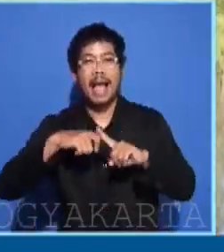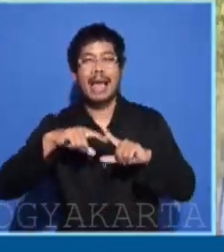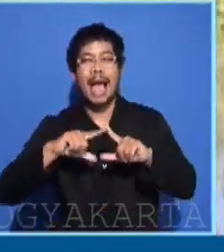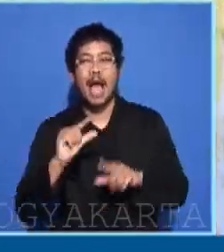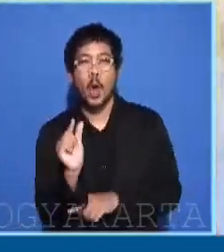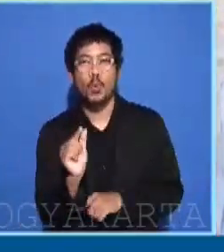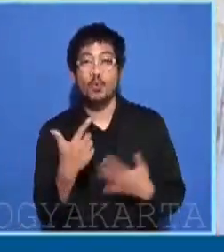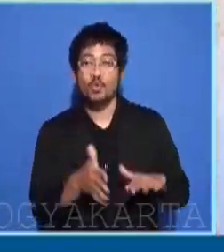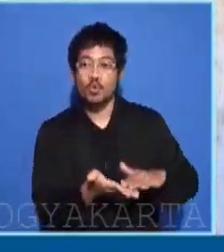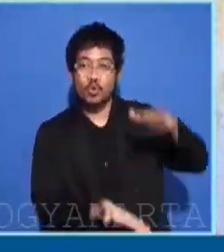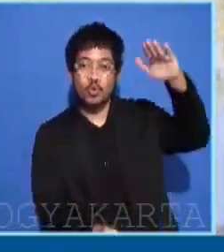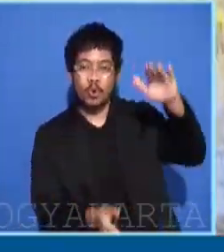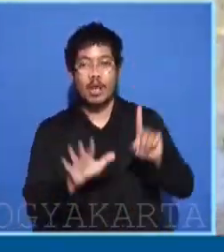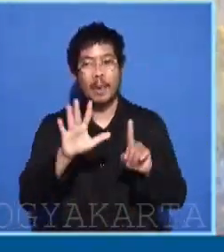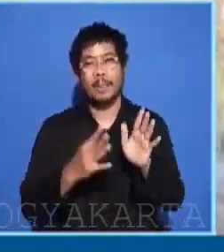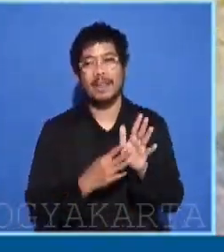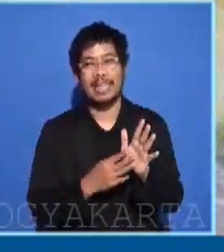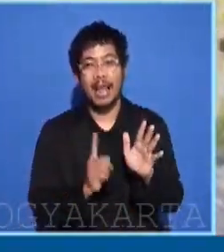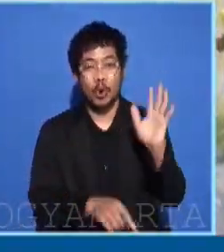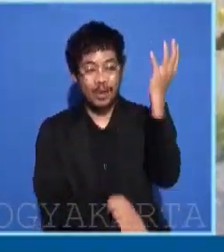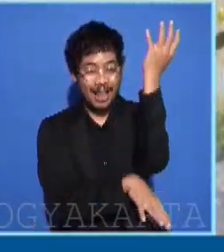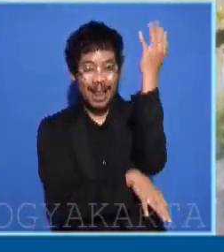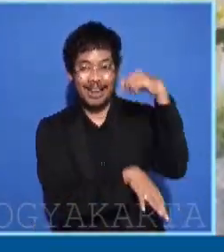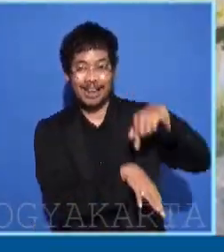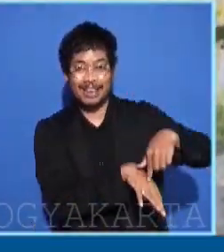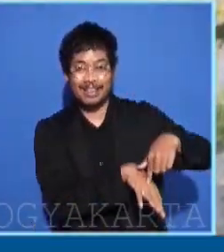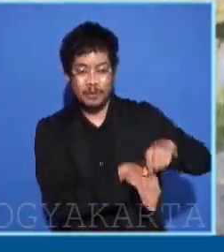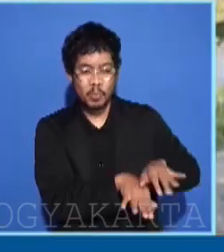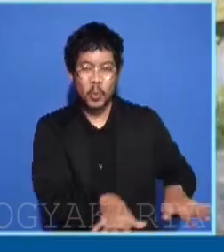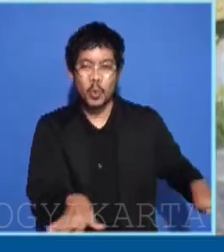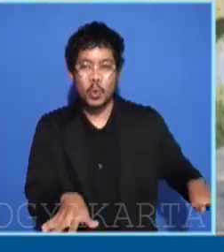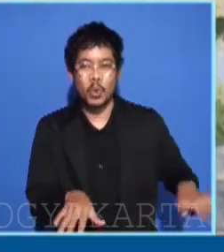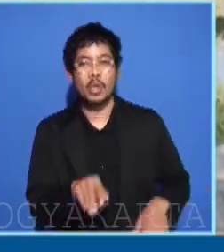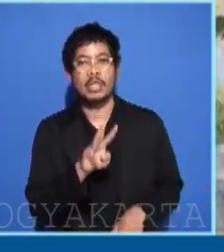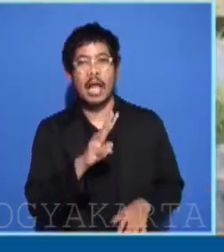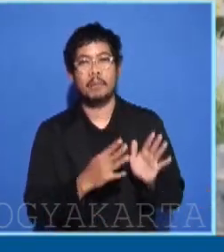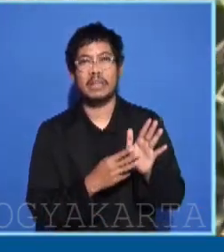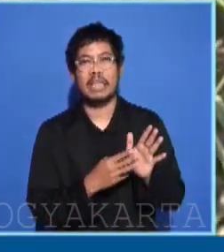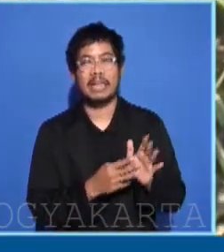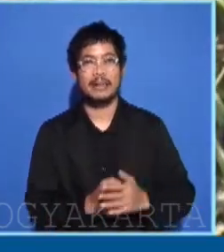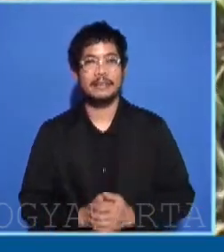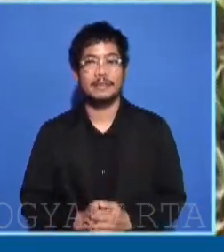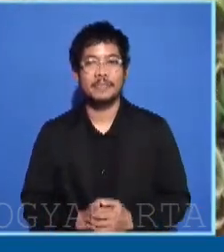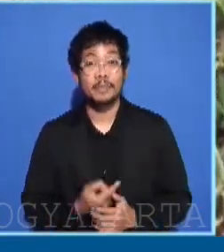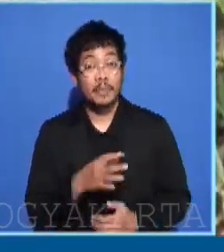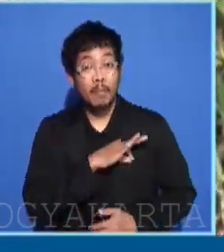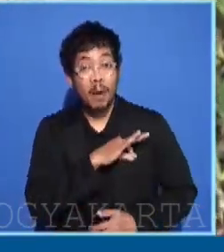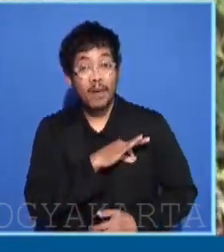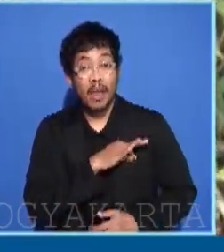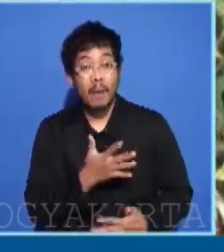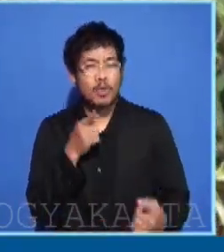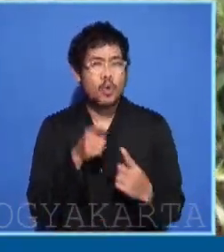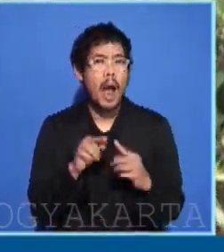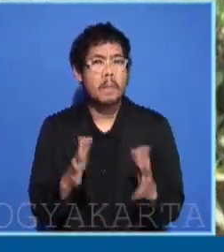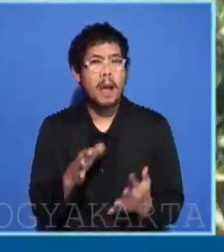metwi men perangan taneman bak SAG nganci 3 met kejawi Mangat Kang ngawiling